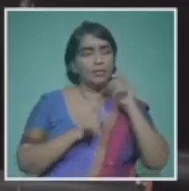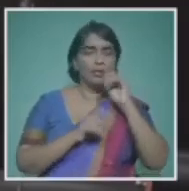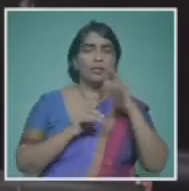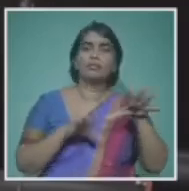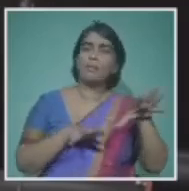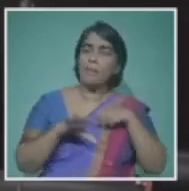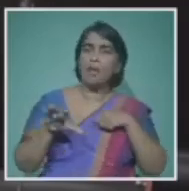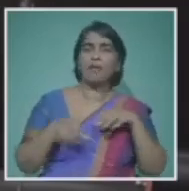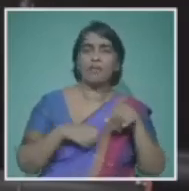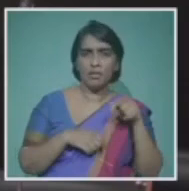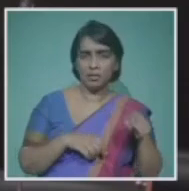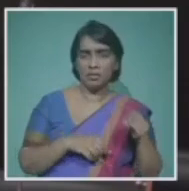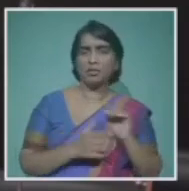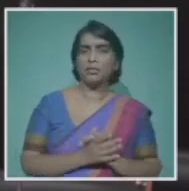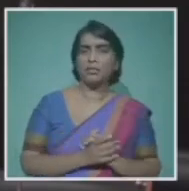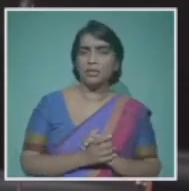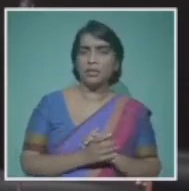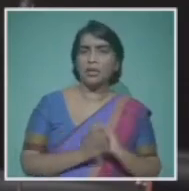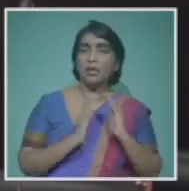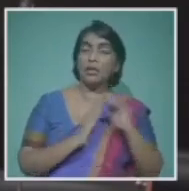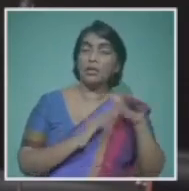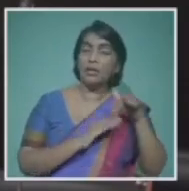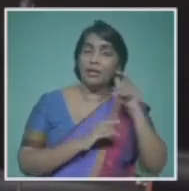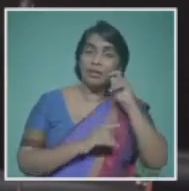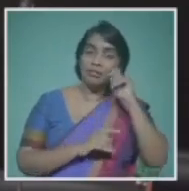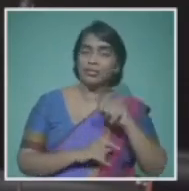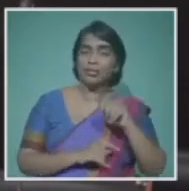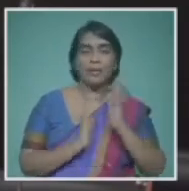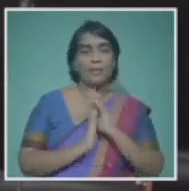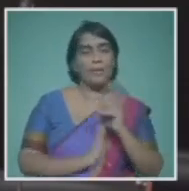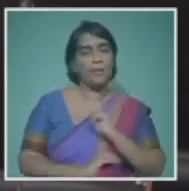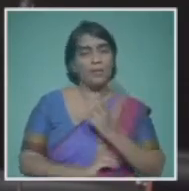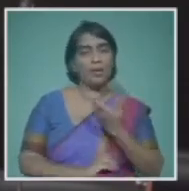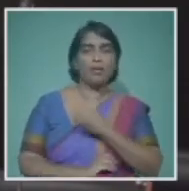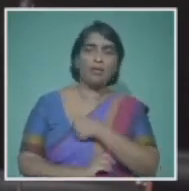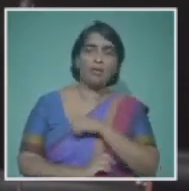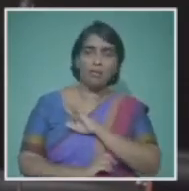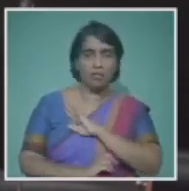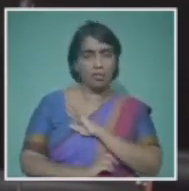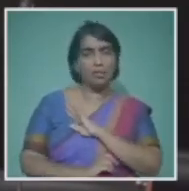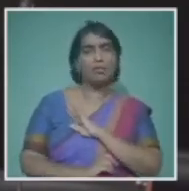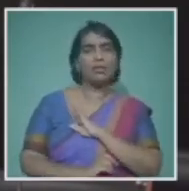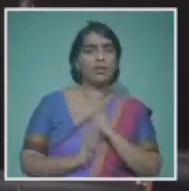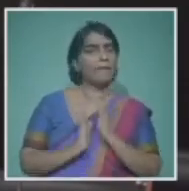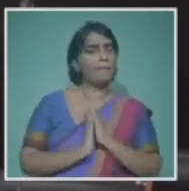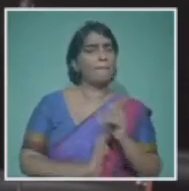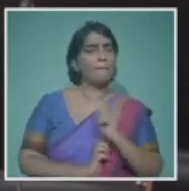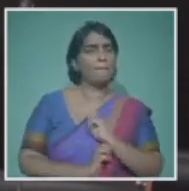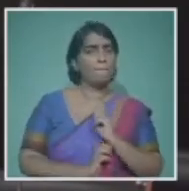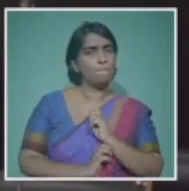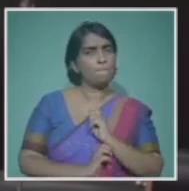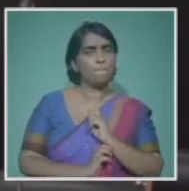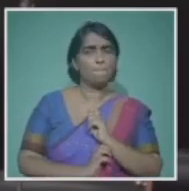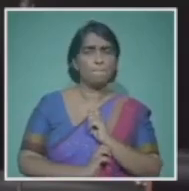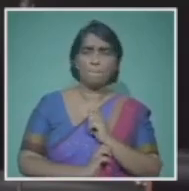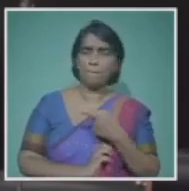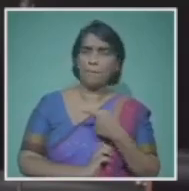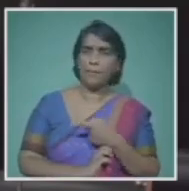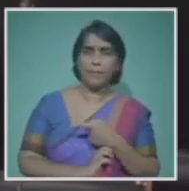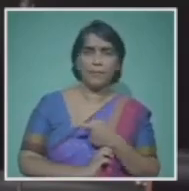අය ධර්මය පිළිපදින්න නැතුව ඉන්න පුළුවන්. සංඝයා වහන්සේත් පැවිද්දඟුත් ඇත්ත වශයෙන්ම